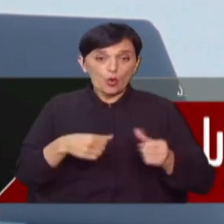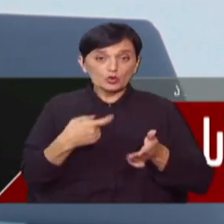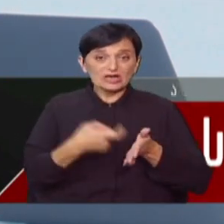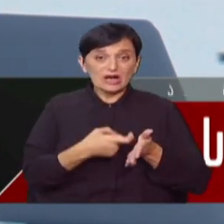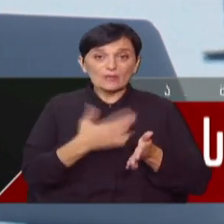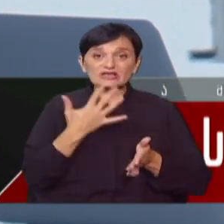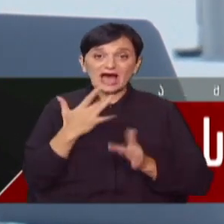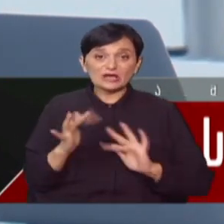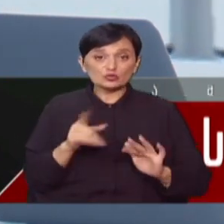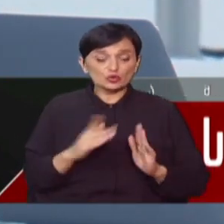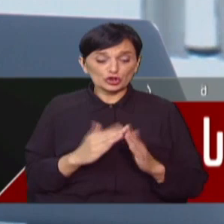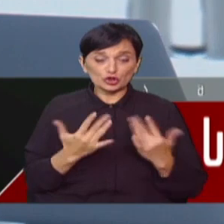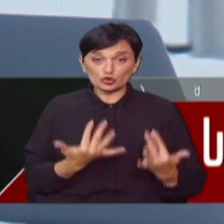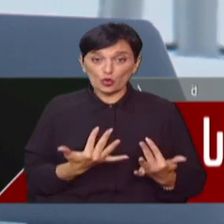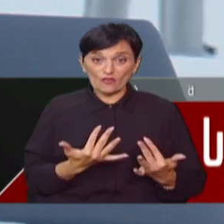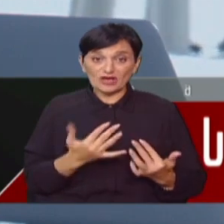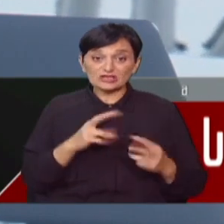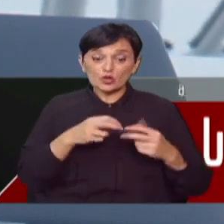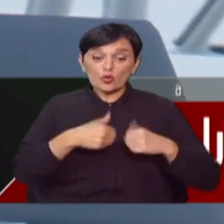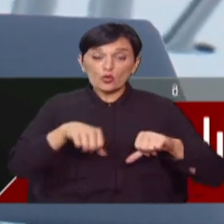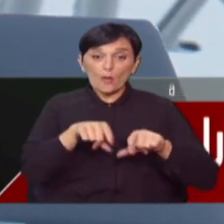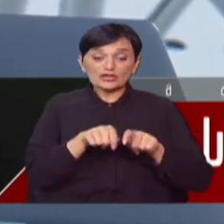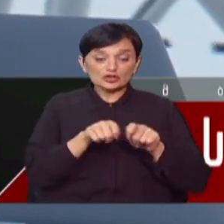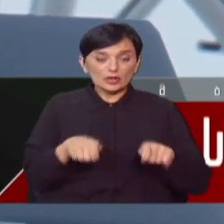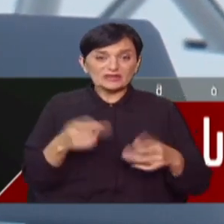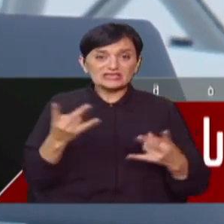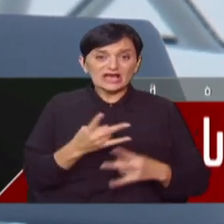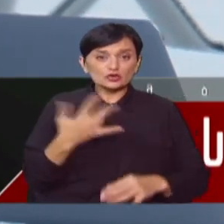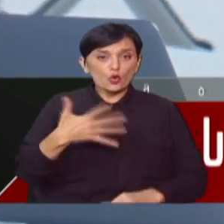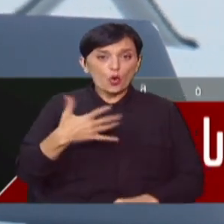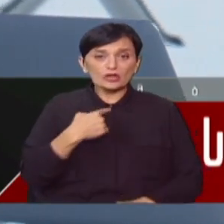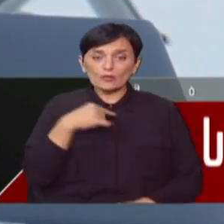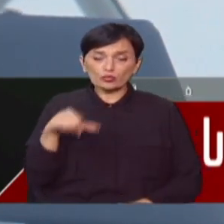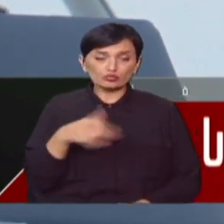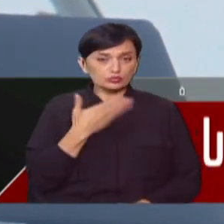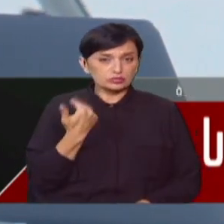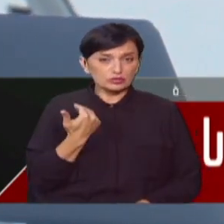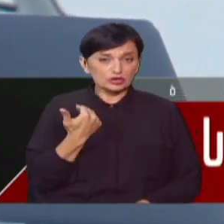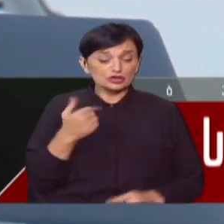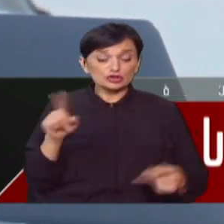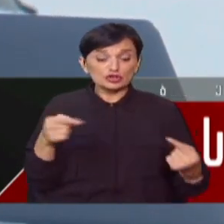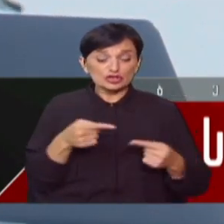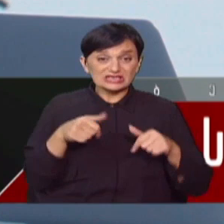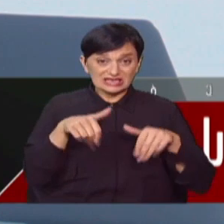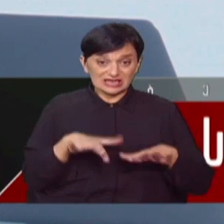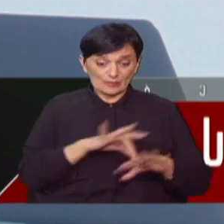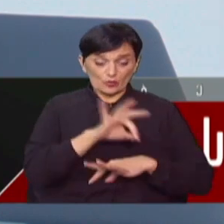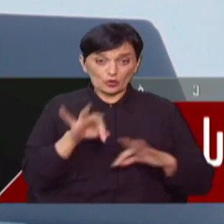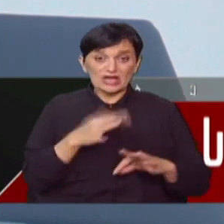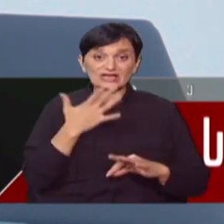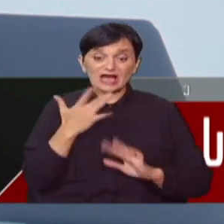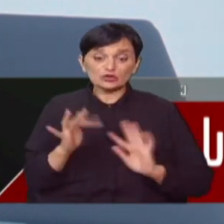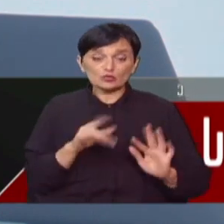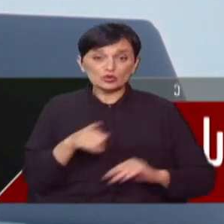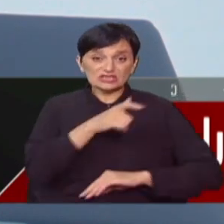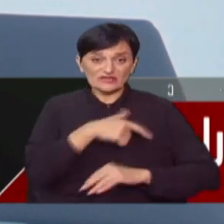გამოძიებას ნაციონალური მოძრაობა ითხოვს, თუმცა თავად კომისიისთვის შექმნისთვის საჭირო 50 ხმა არ აქვს. შესაბამისი დადგენილების პროექტი ნაციონალური